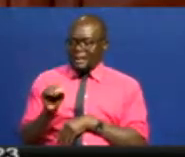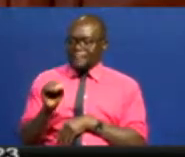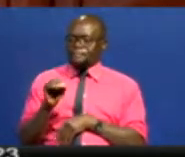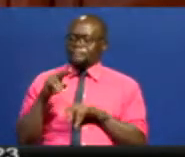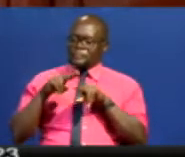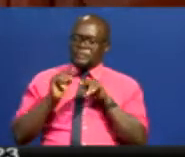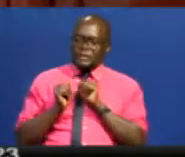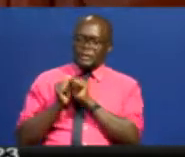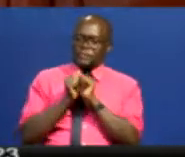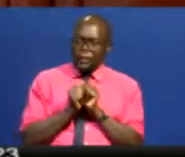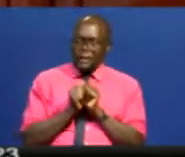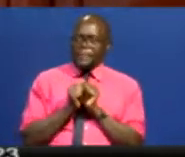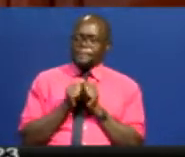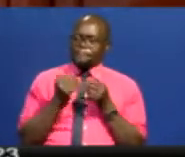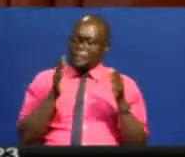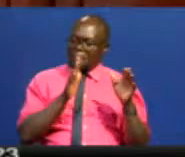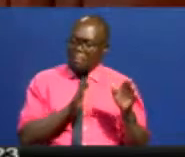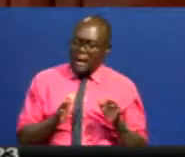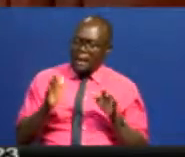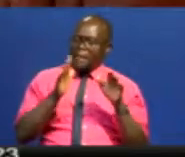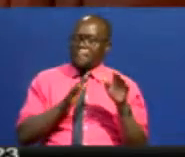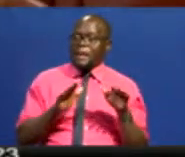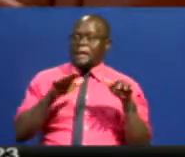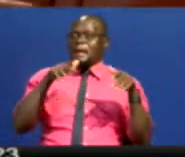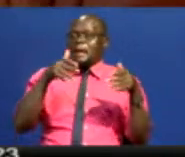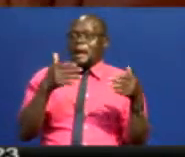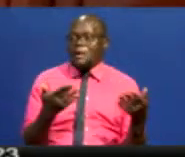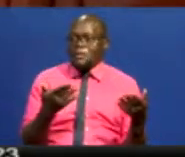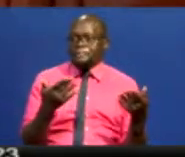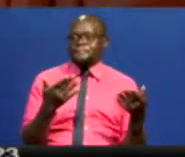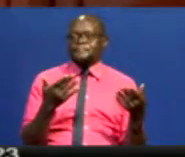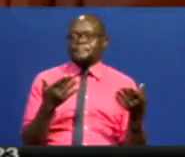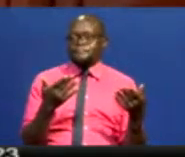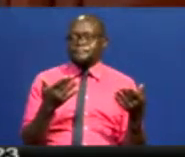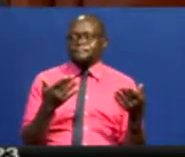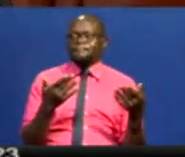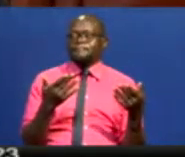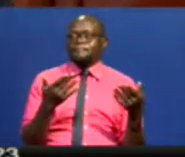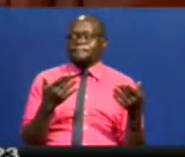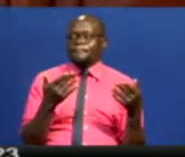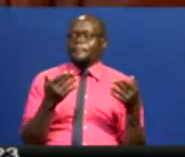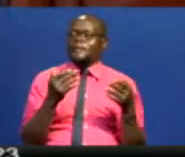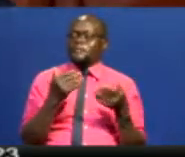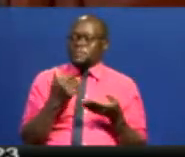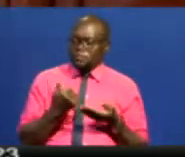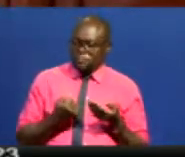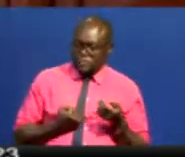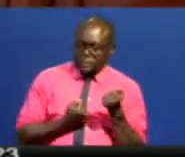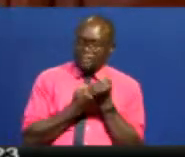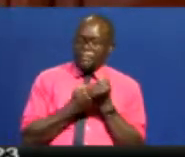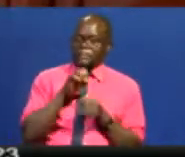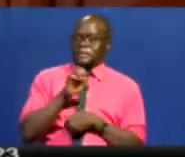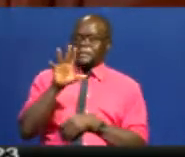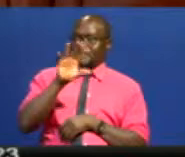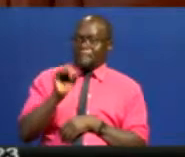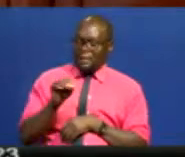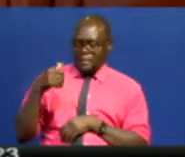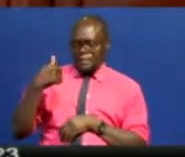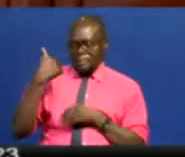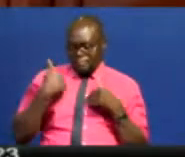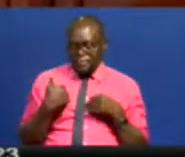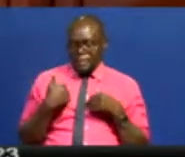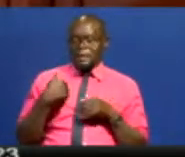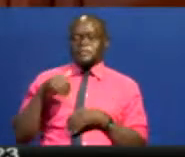wamekaa pamoja, wanapanga mikakati ya mataifa ya Afrika Mashariki. Mimi kama mama kaunti wa Mombasa